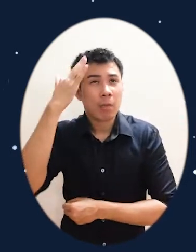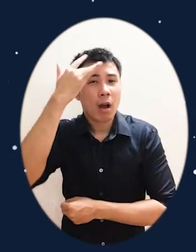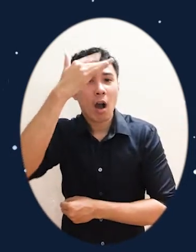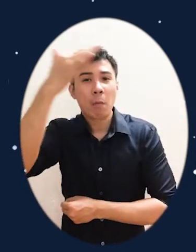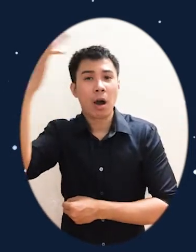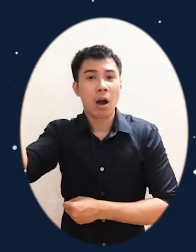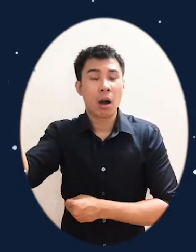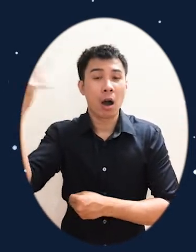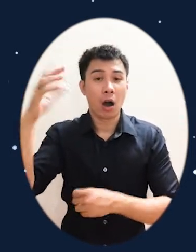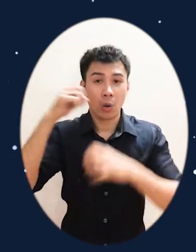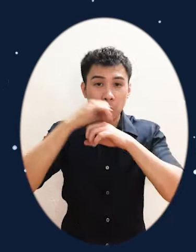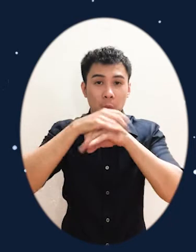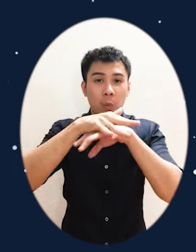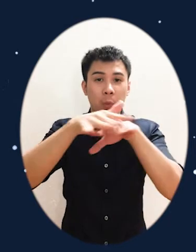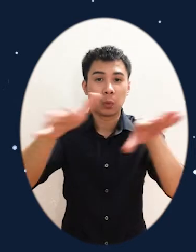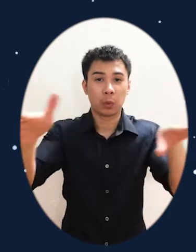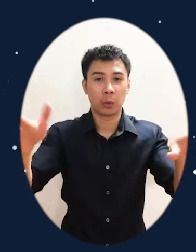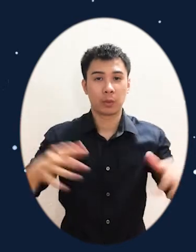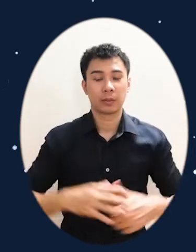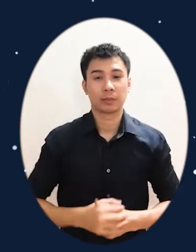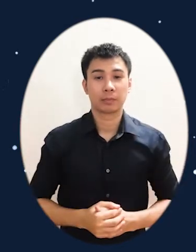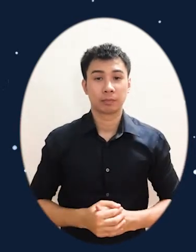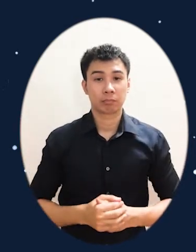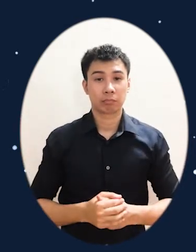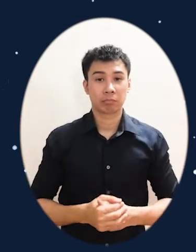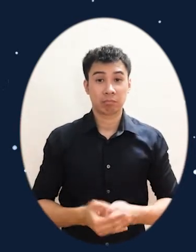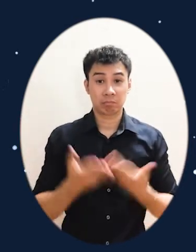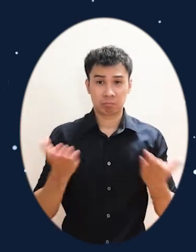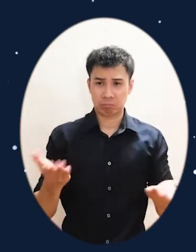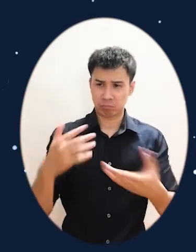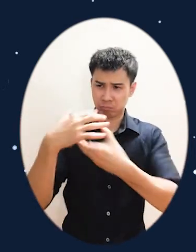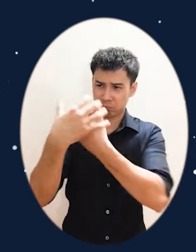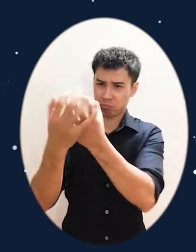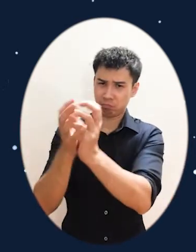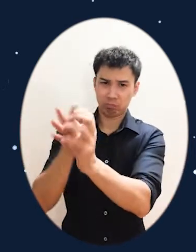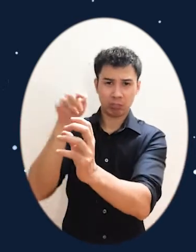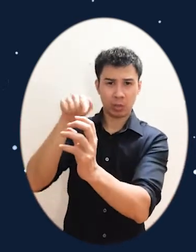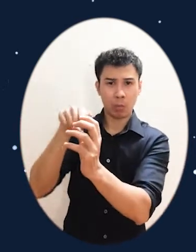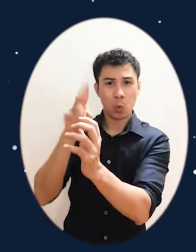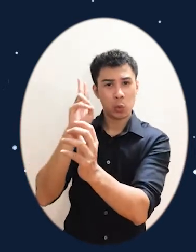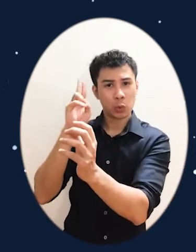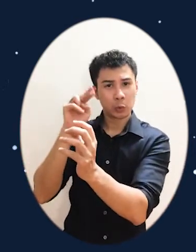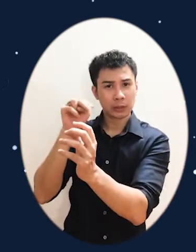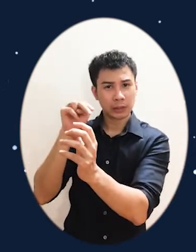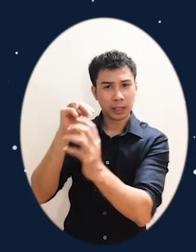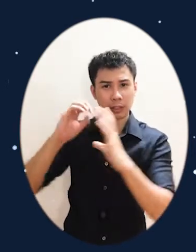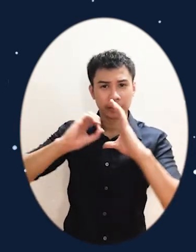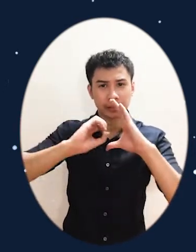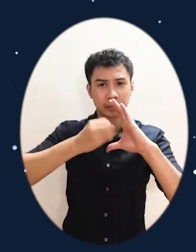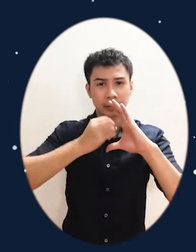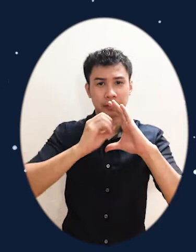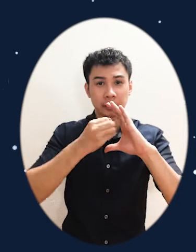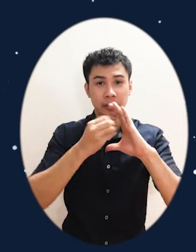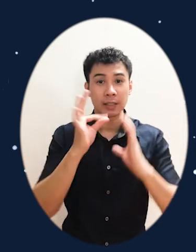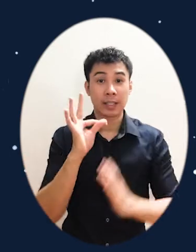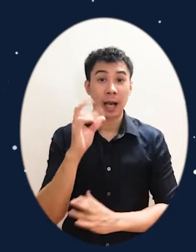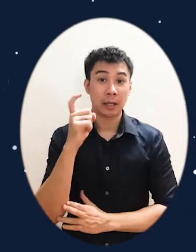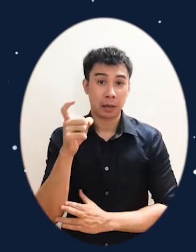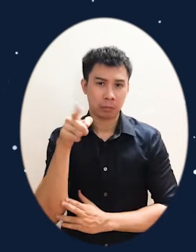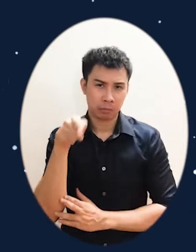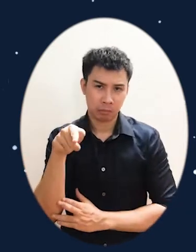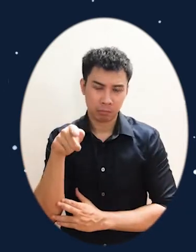tỏa yêu thương đi khắp muôn nơi đó. Bọn mình vừa thấy một hành tinh màu xanh kia thật đẹp. Hãy cùng bọn mình khám phá tinh cầu này